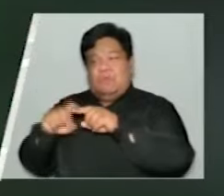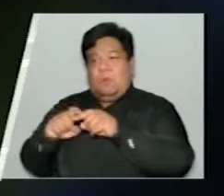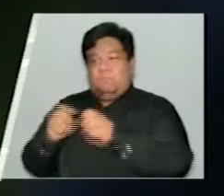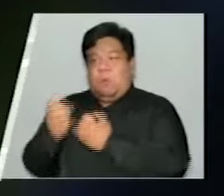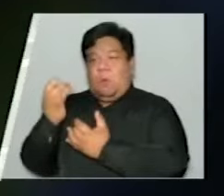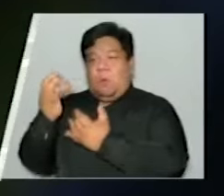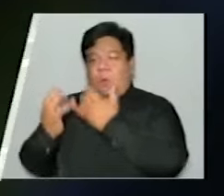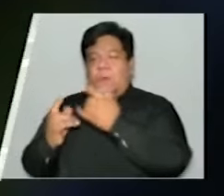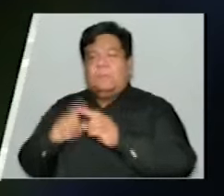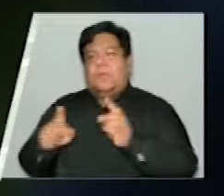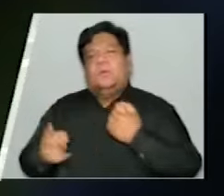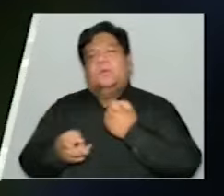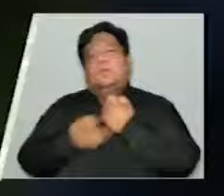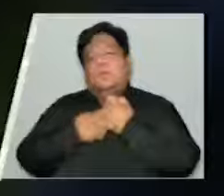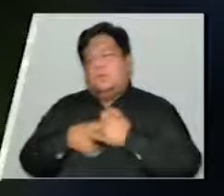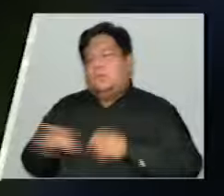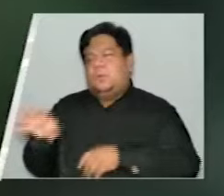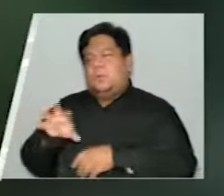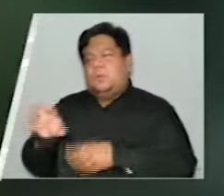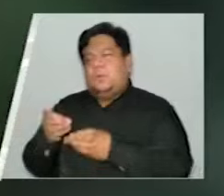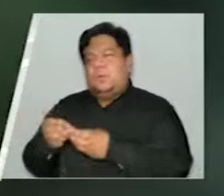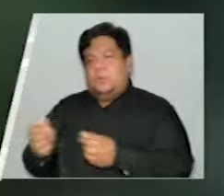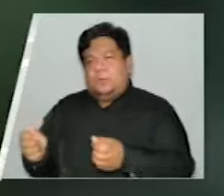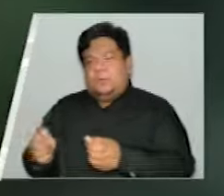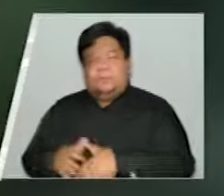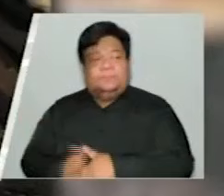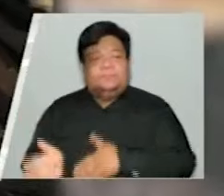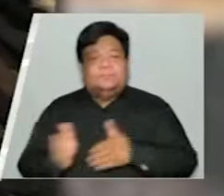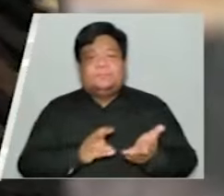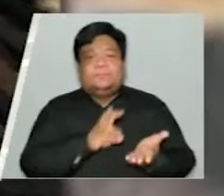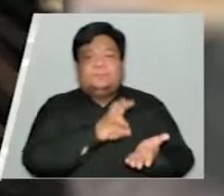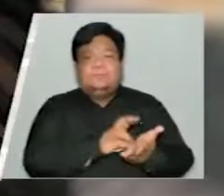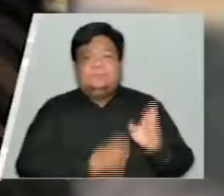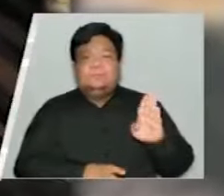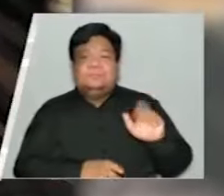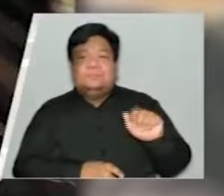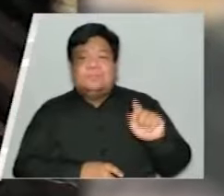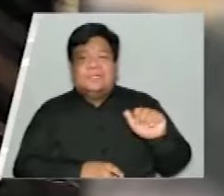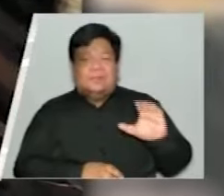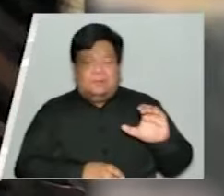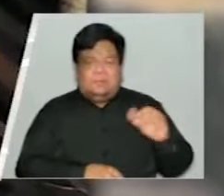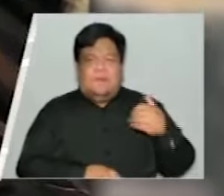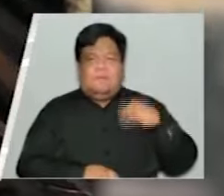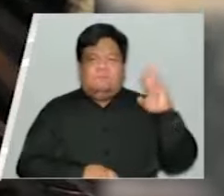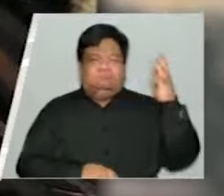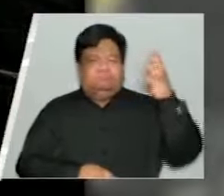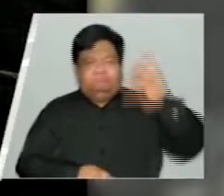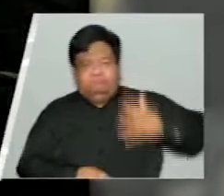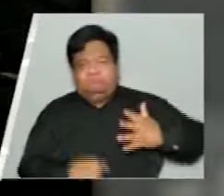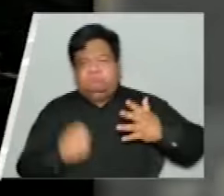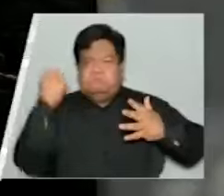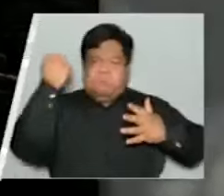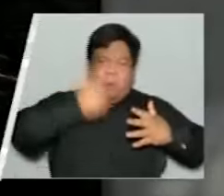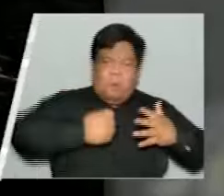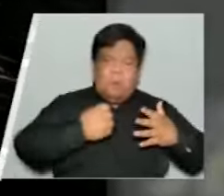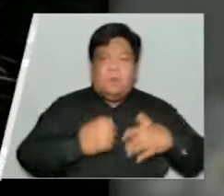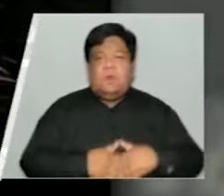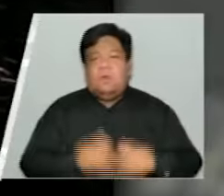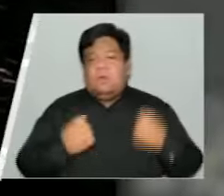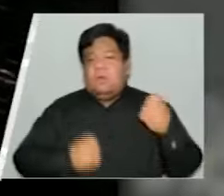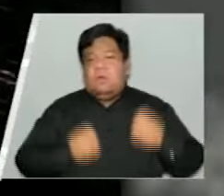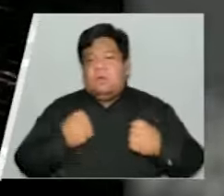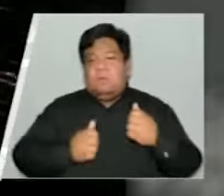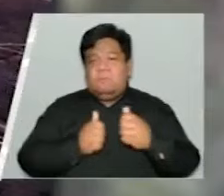lungsod naman ng Batak, humambalang ang mga natumbang puno at ilang poste. Pansamantala rin hindi madaanan ng mga sasakyan ang ilang kalsada sa bayan